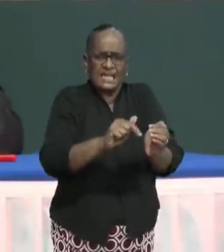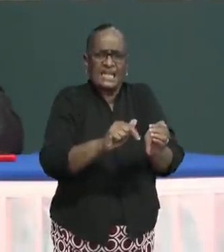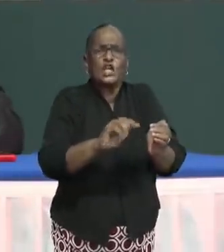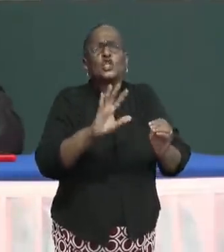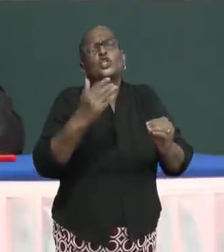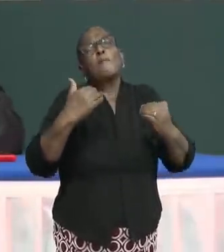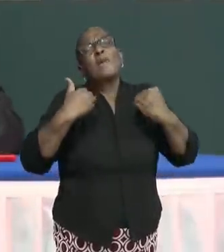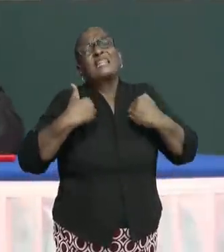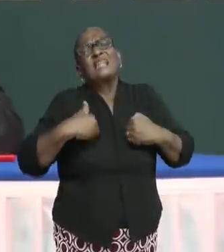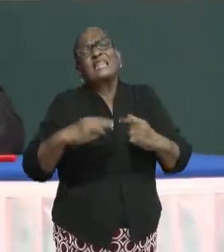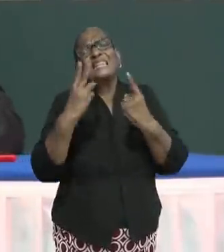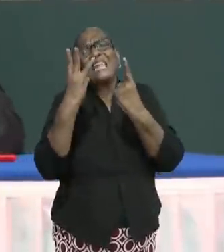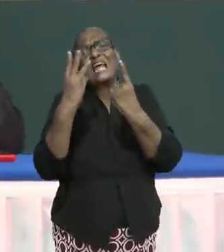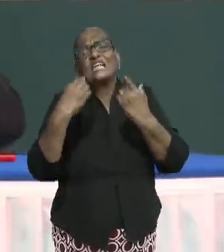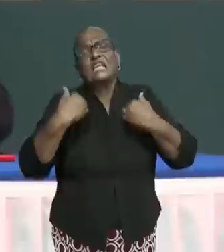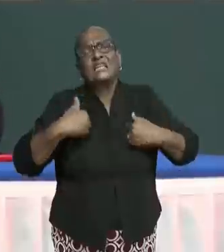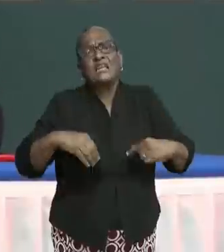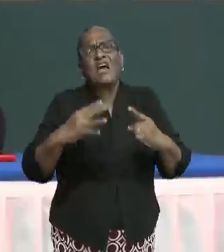sms